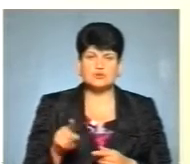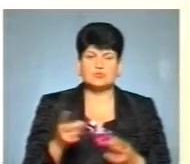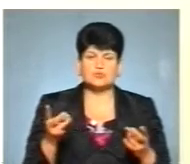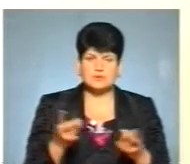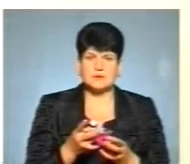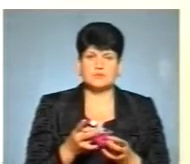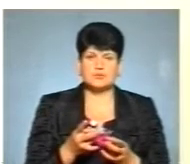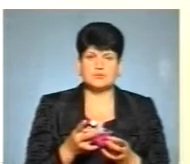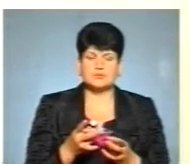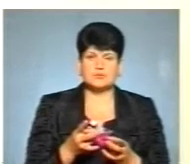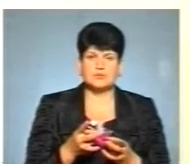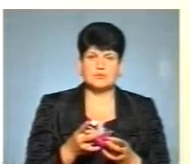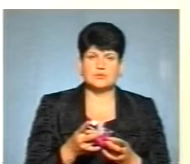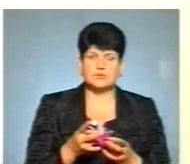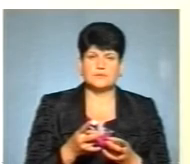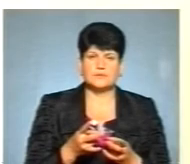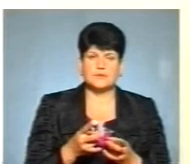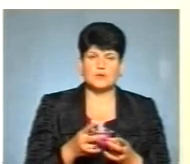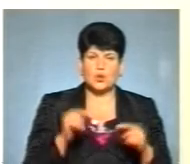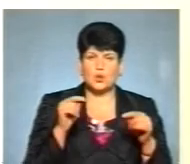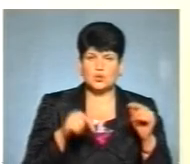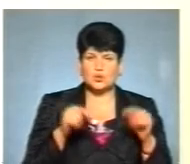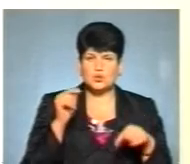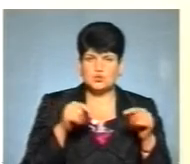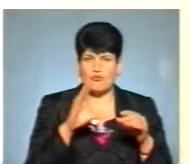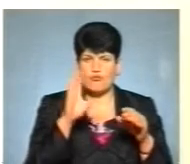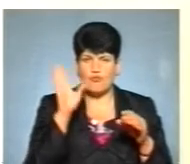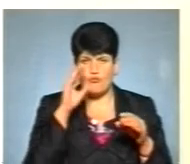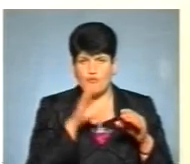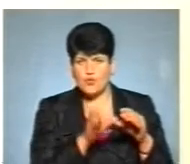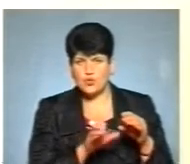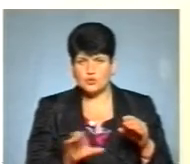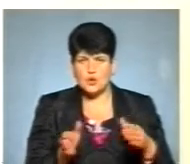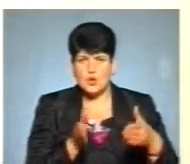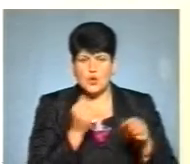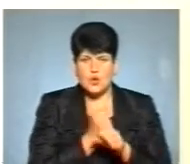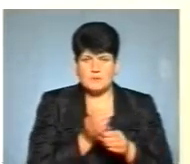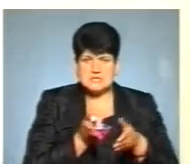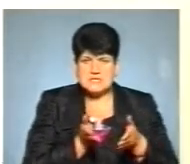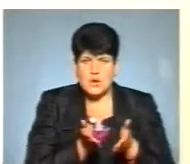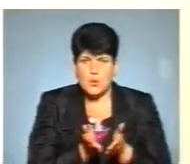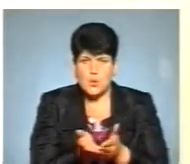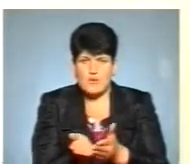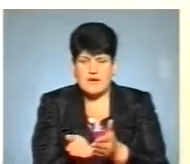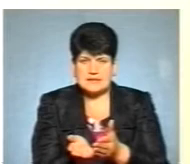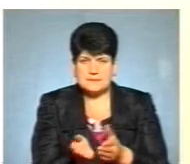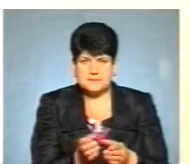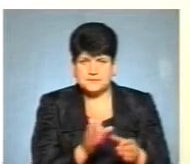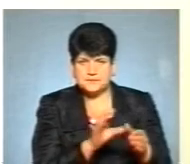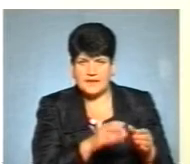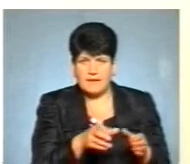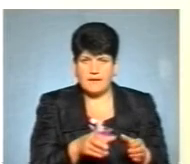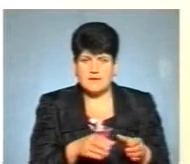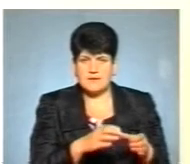відводити дощову і талу воду. Тобто робляться кювети, нарізаються